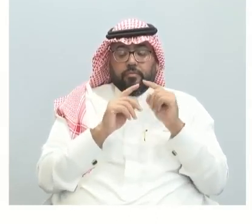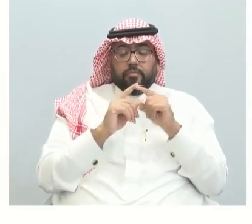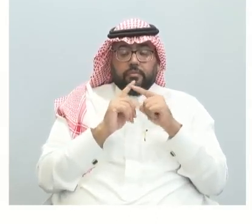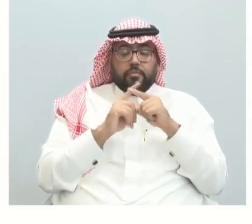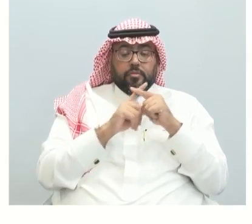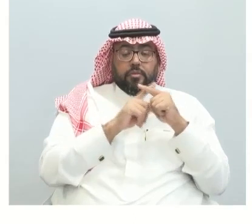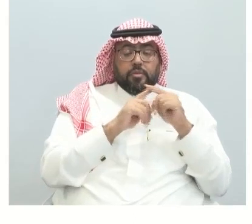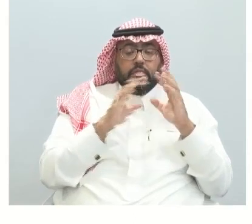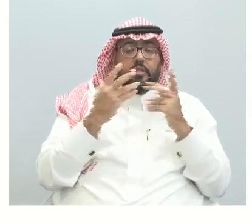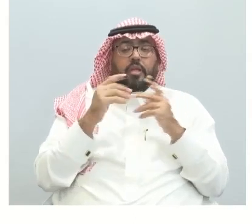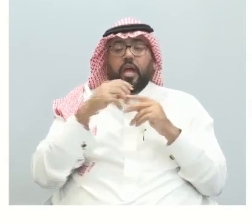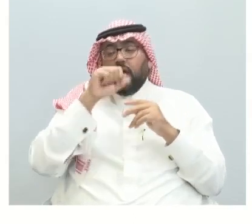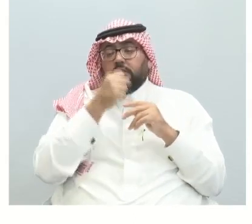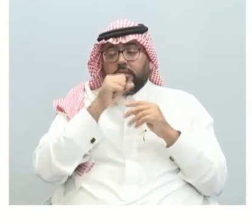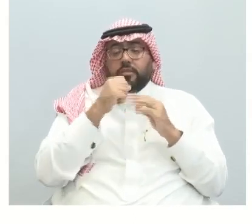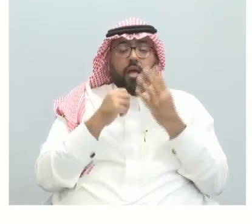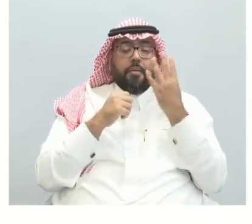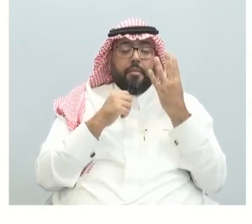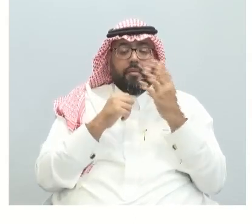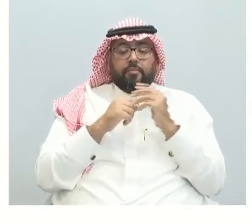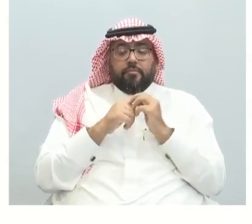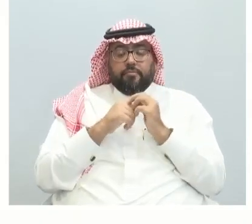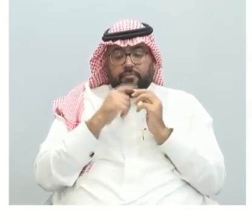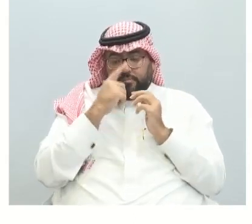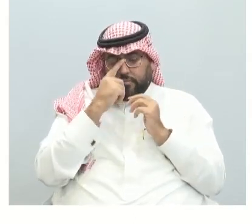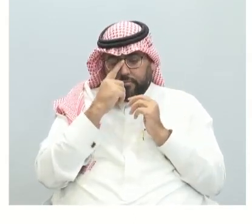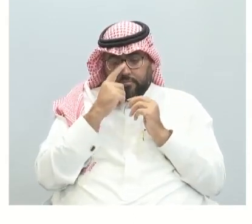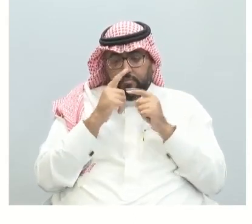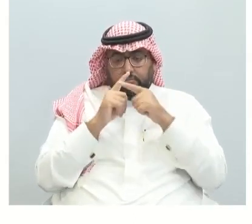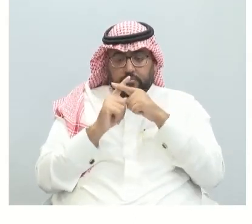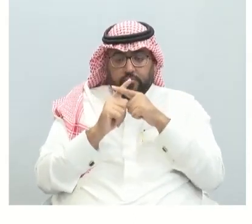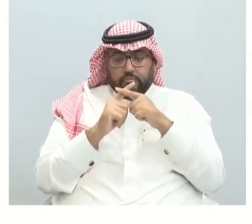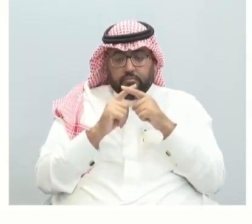جزره احسنتم على اربع جزرات اذا واحد